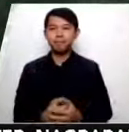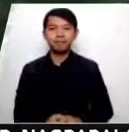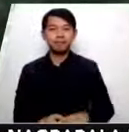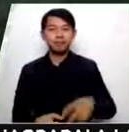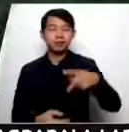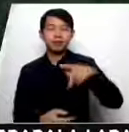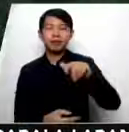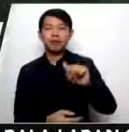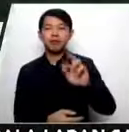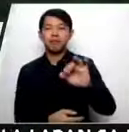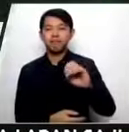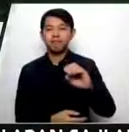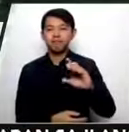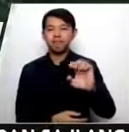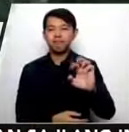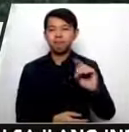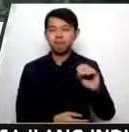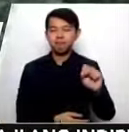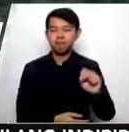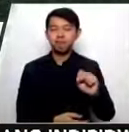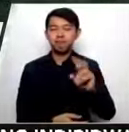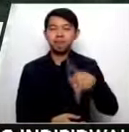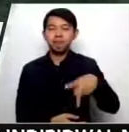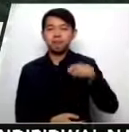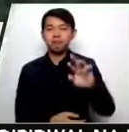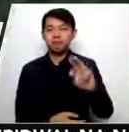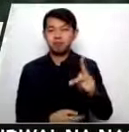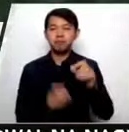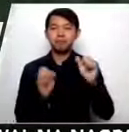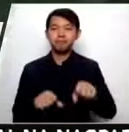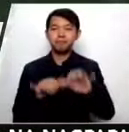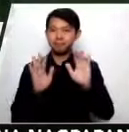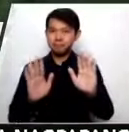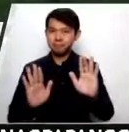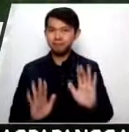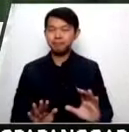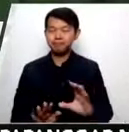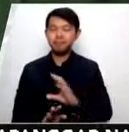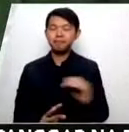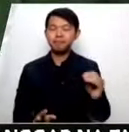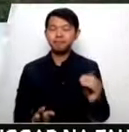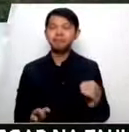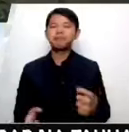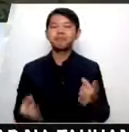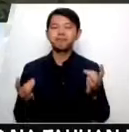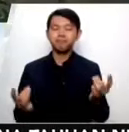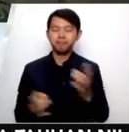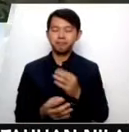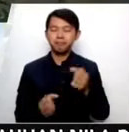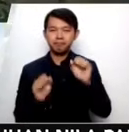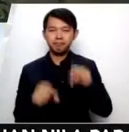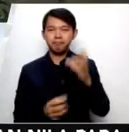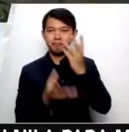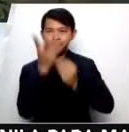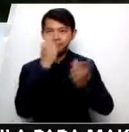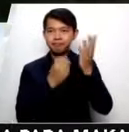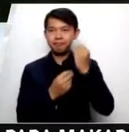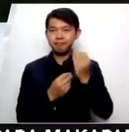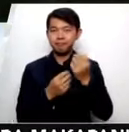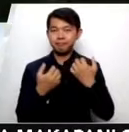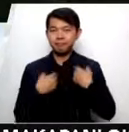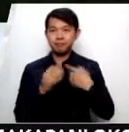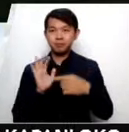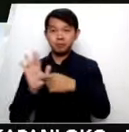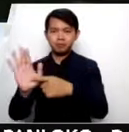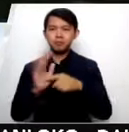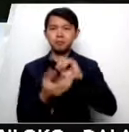Lungsod ng Maynila Bukod sa Pwede kang magrelax at magmed tate dito Pwede ka pang matuto may exhibit tungkol sa mga puno at may